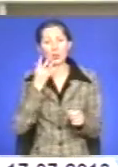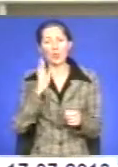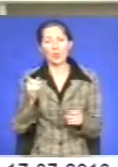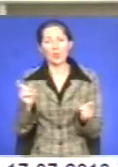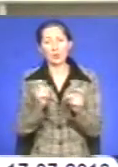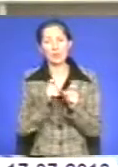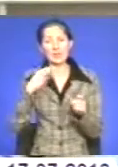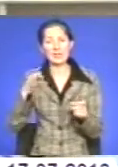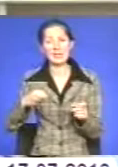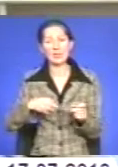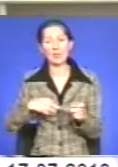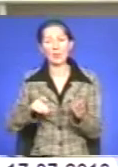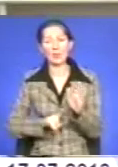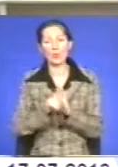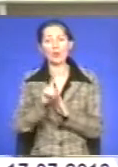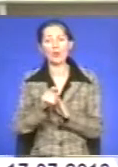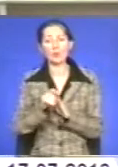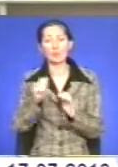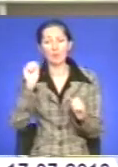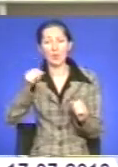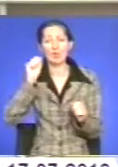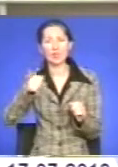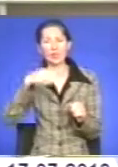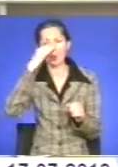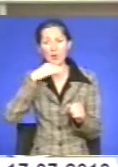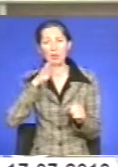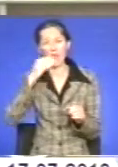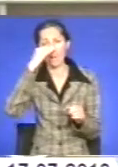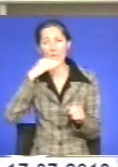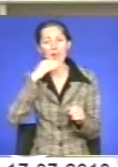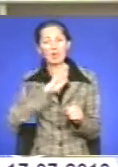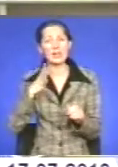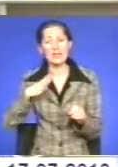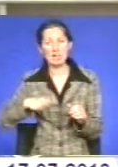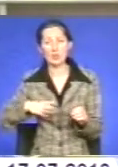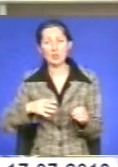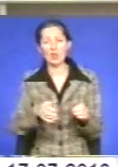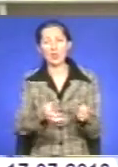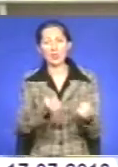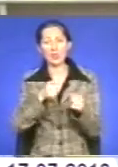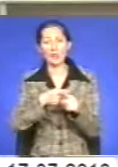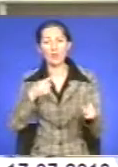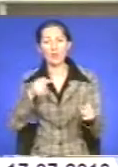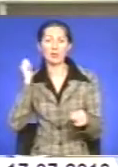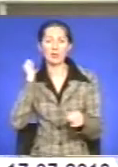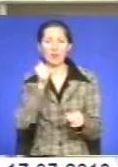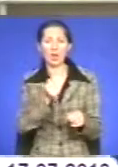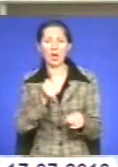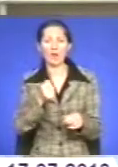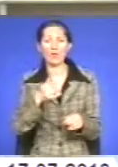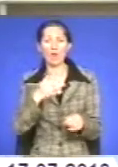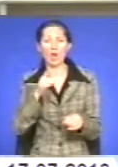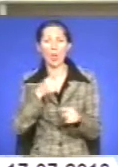син почав шарпати батька, і батько, не стерпівши, вихопив ножа та наніс удар